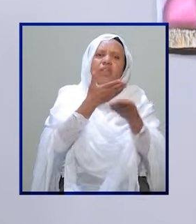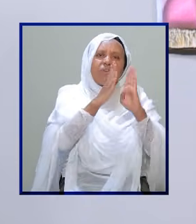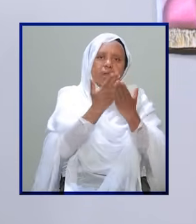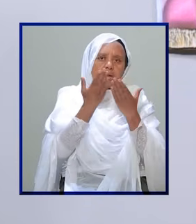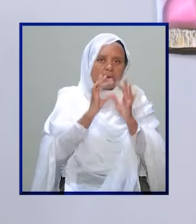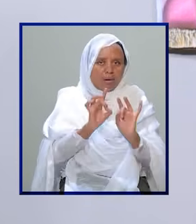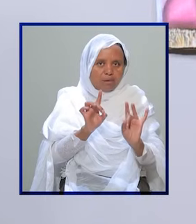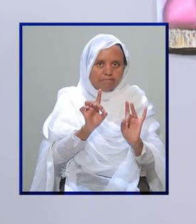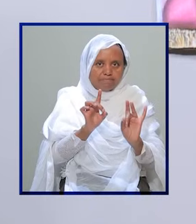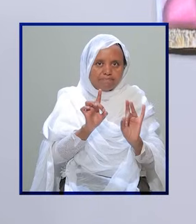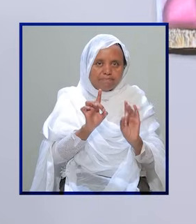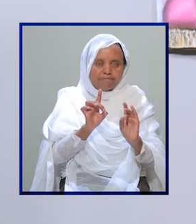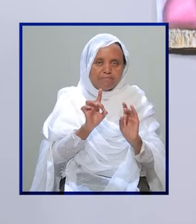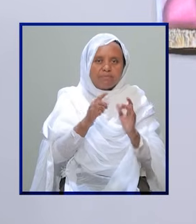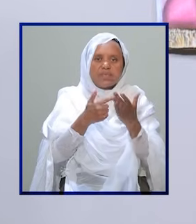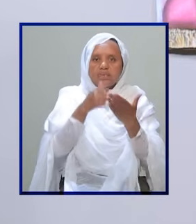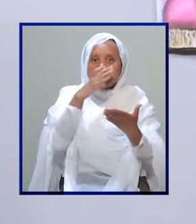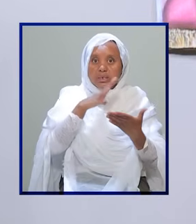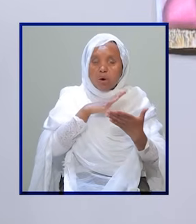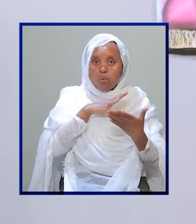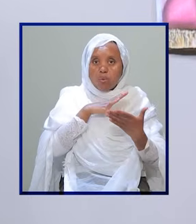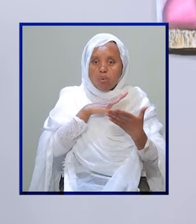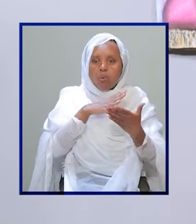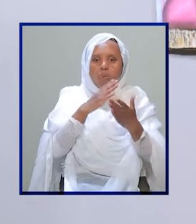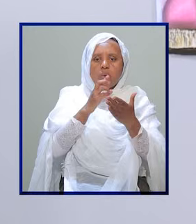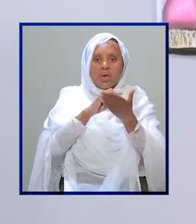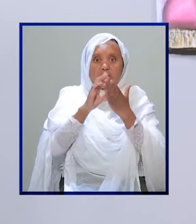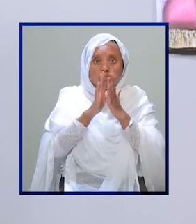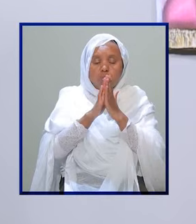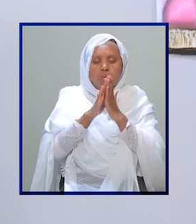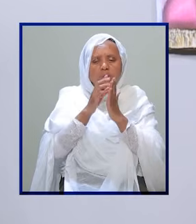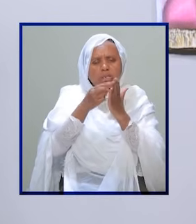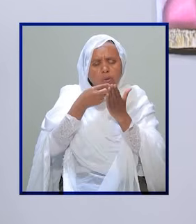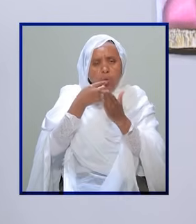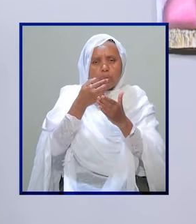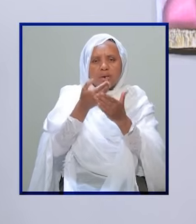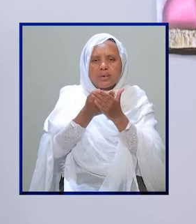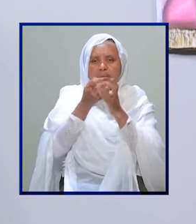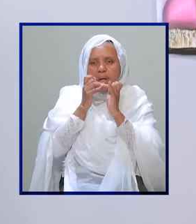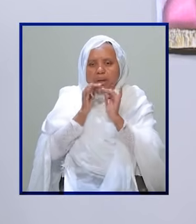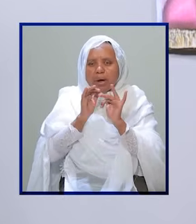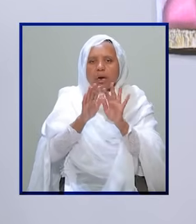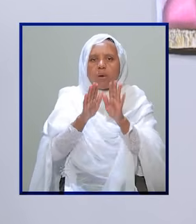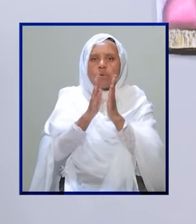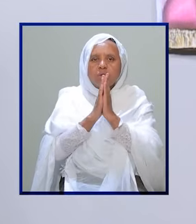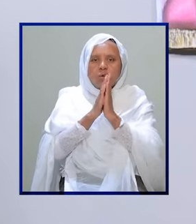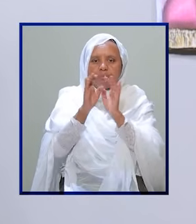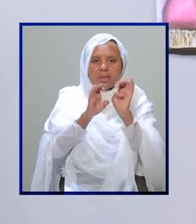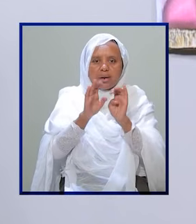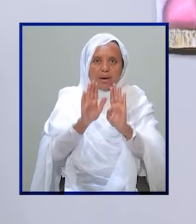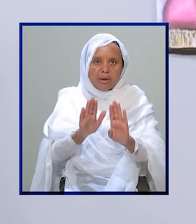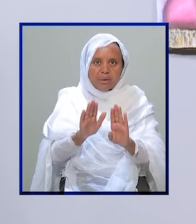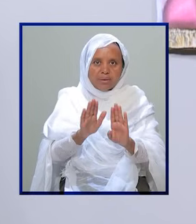ነገር አይደለም። ሰው አስቀድሶ እስኪቆርብ ድረስ በተባረከው ጸሎት